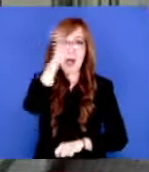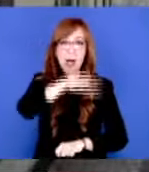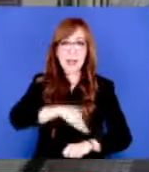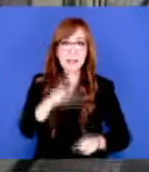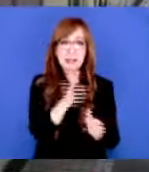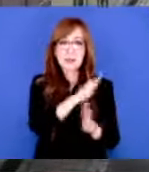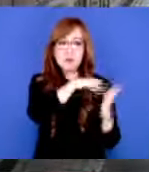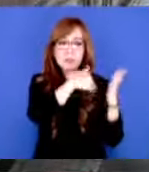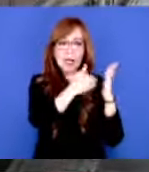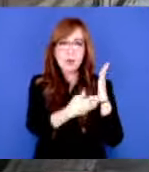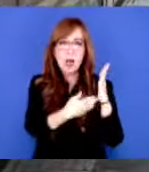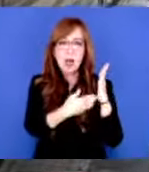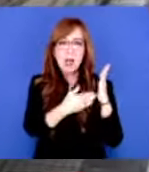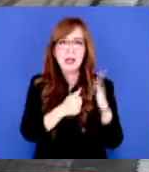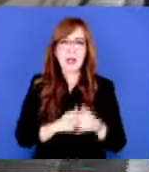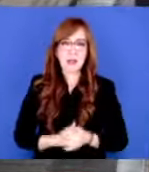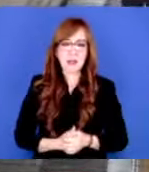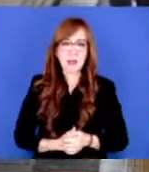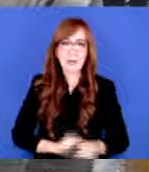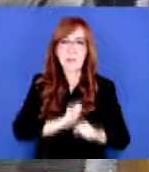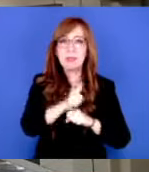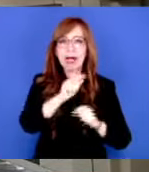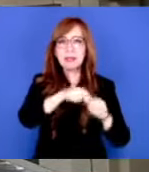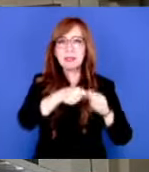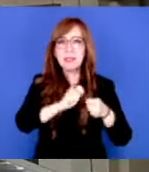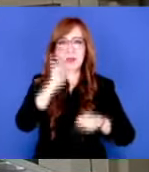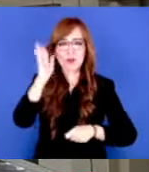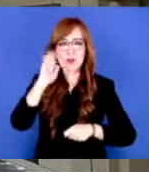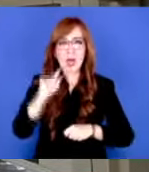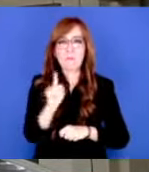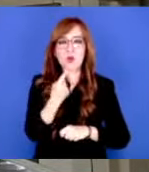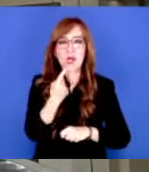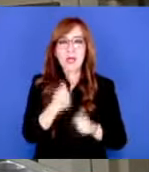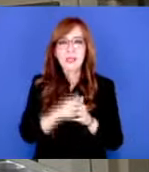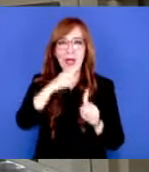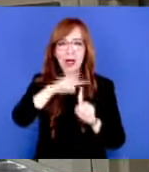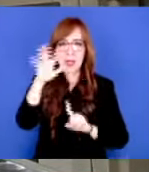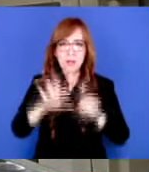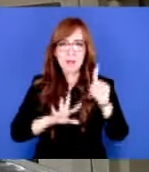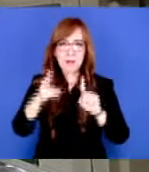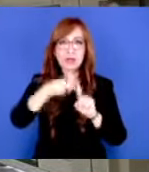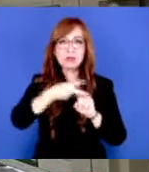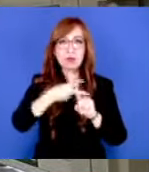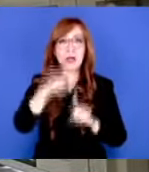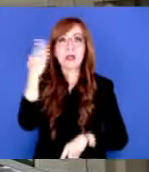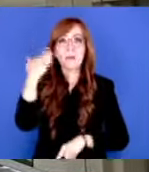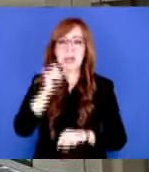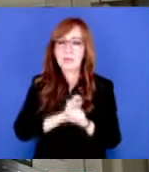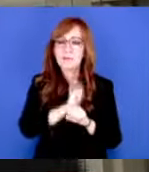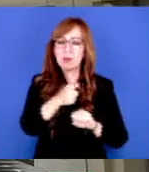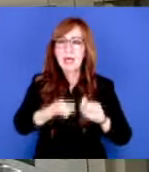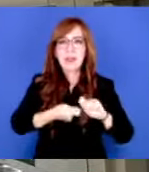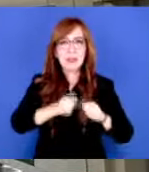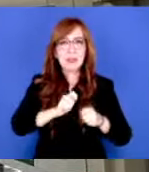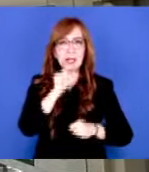keberangkatan kereta api pembelian tiket ini sudaha dilakukan sejak 15 Februari kemarin pembelian tiket KA